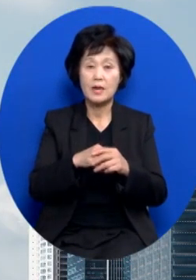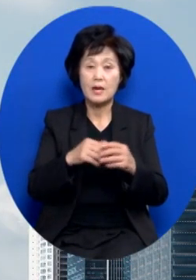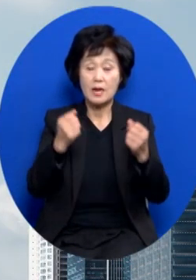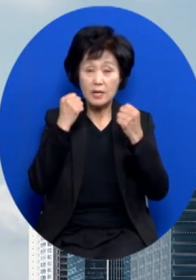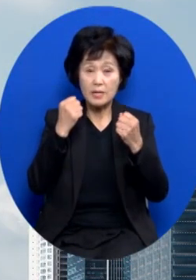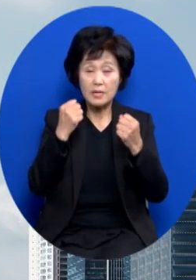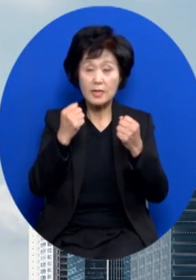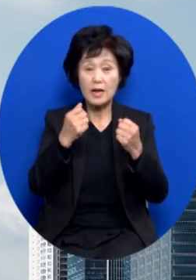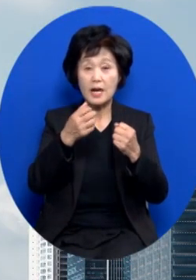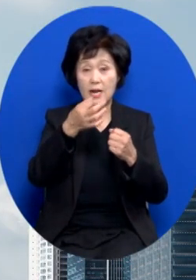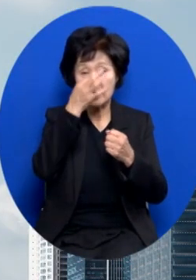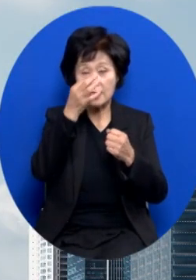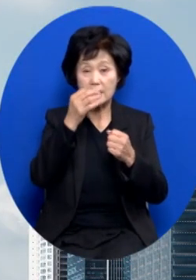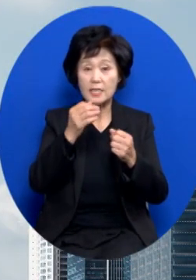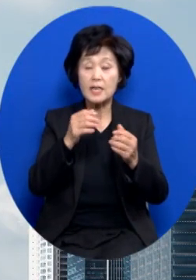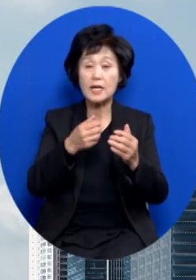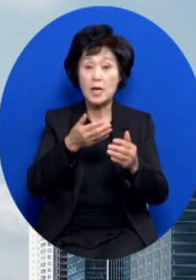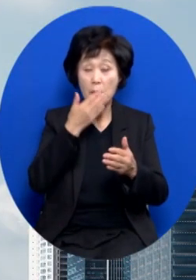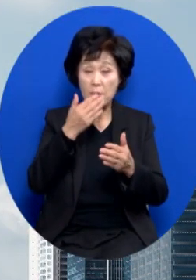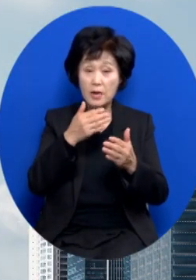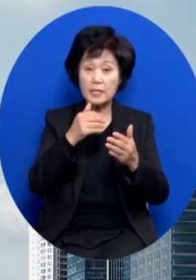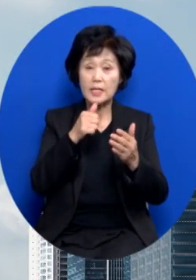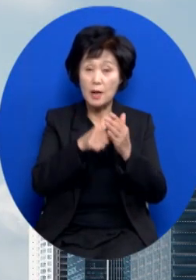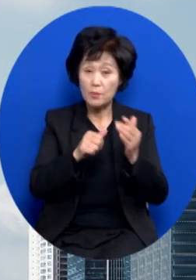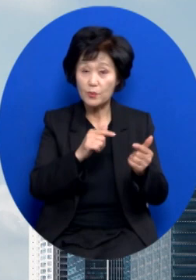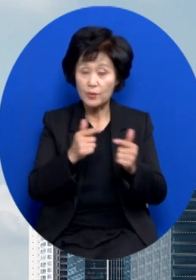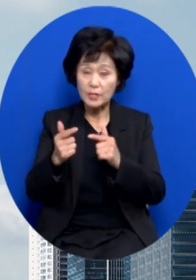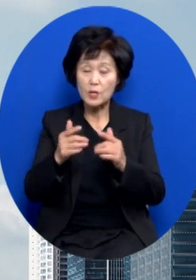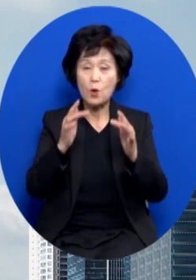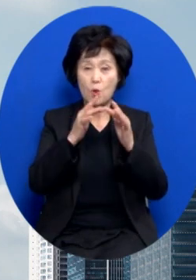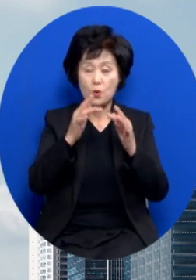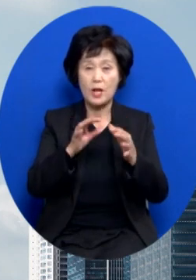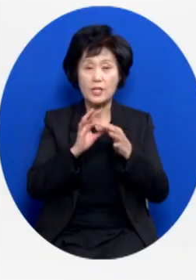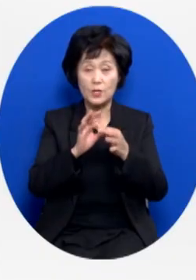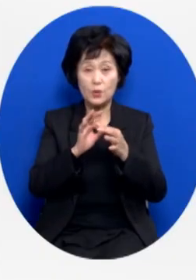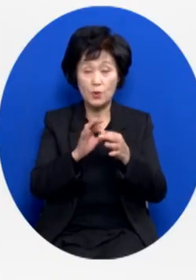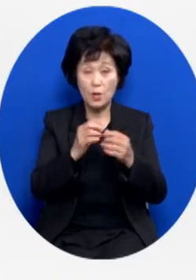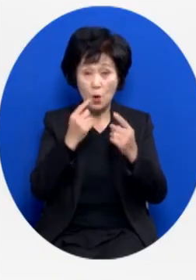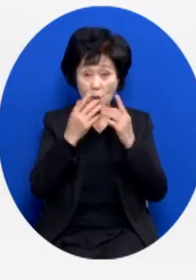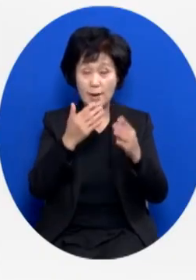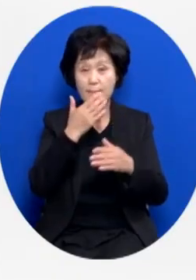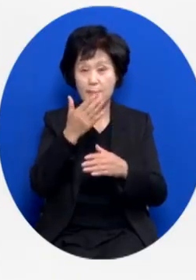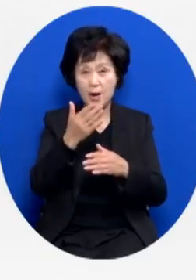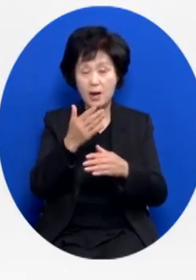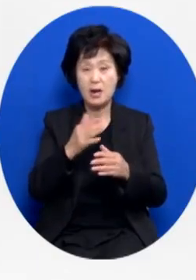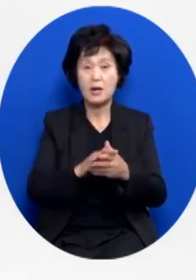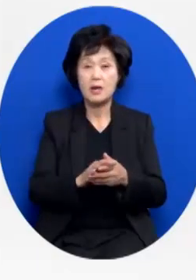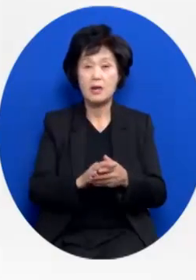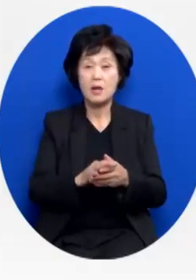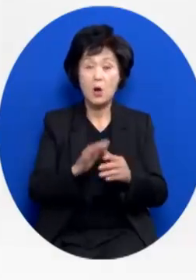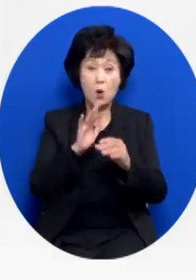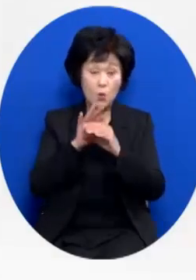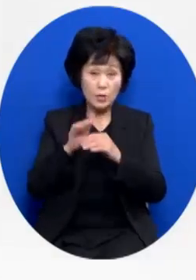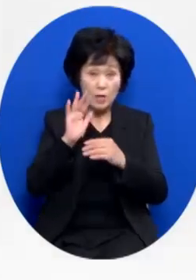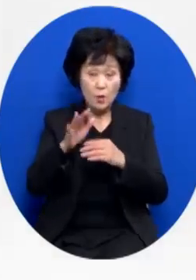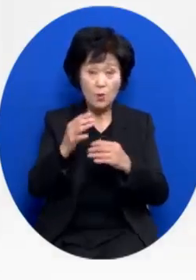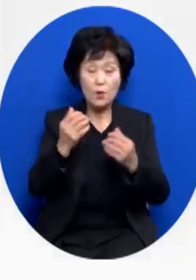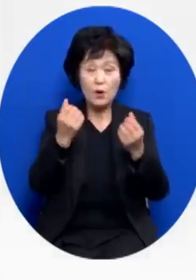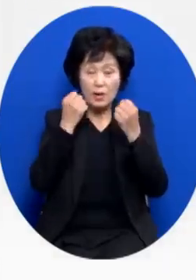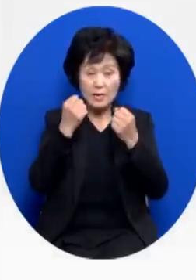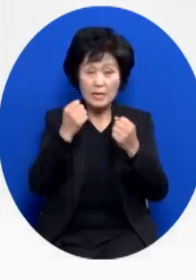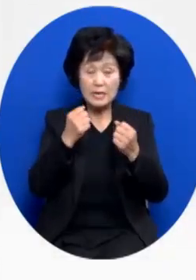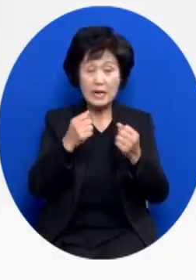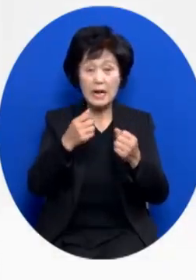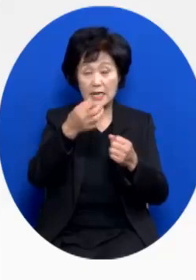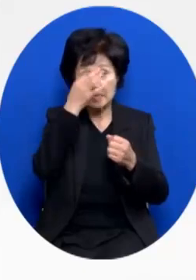건강기능식품의 기준과 규격을 온라인에서 쉽게 확인할 수 있게 됐습니다. 식약처는 코로나 이후 건강기능식품에